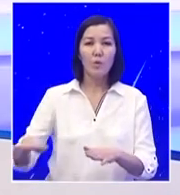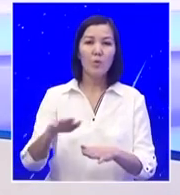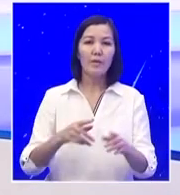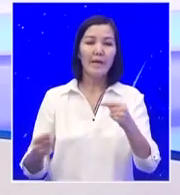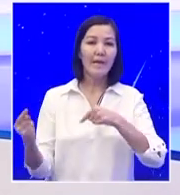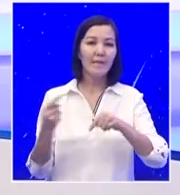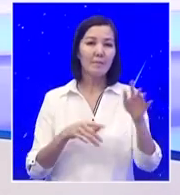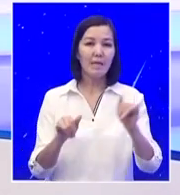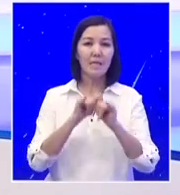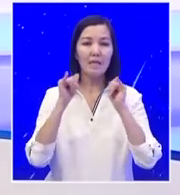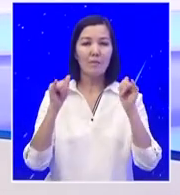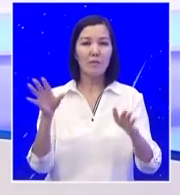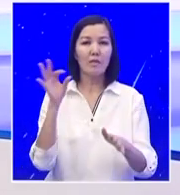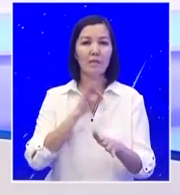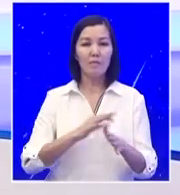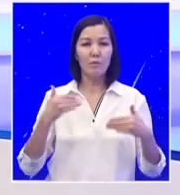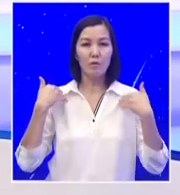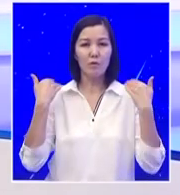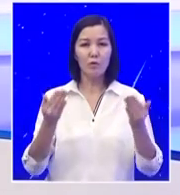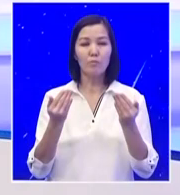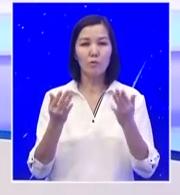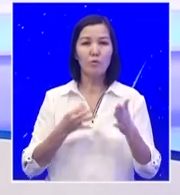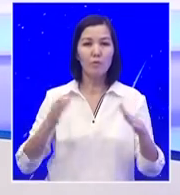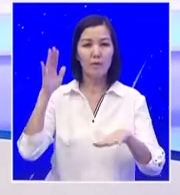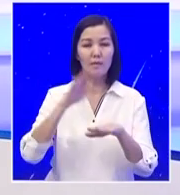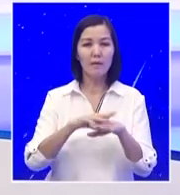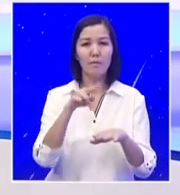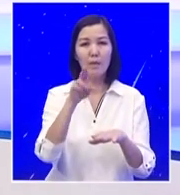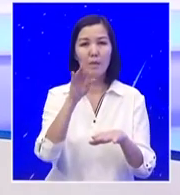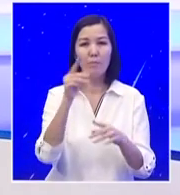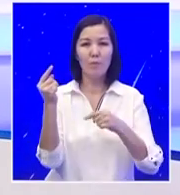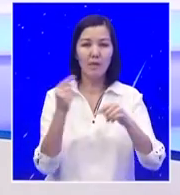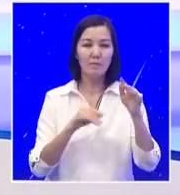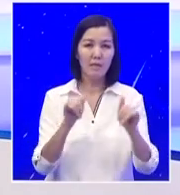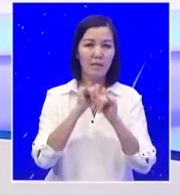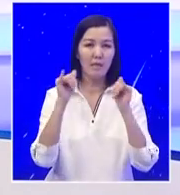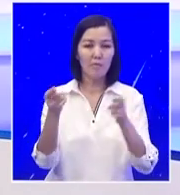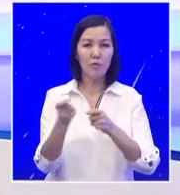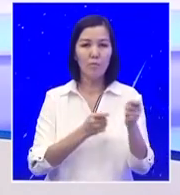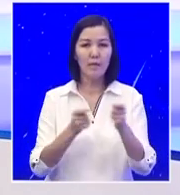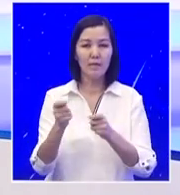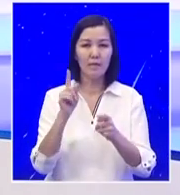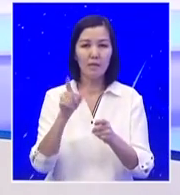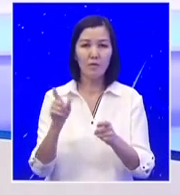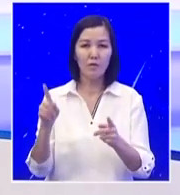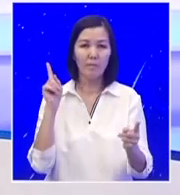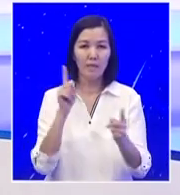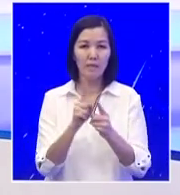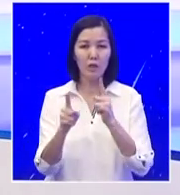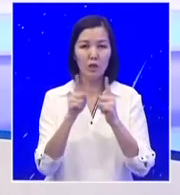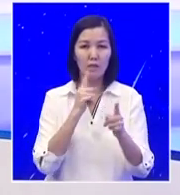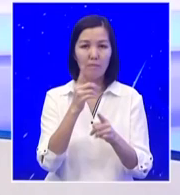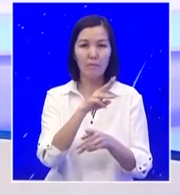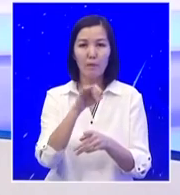Өңірдегі кәсіпкерлікті дамытуға тиімді ұсыныс. Бүгін облыс әкімі даму кәсіпкерлікті дамыту қоры басқармасының өкілдерімен кездесті. Жиында